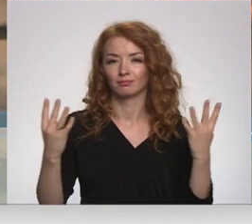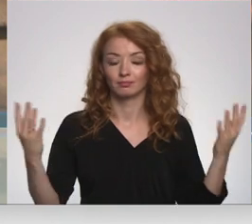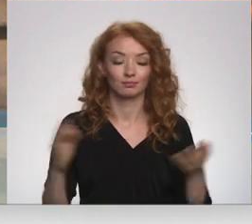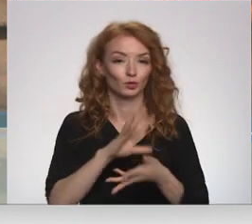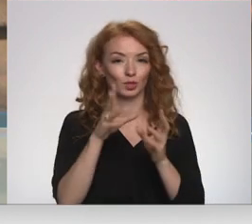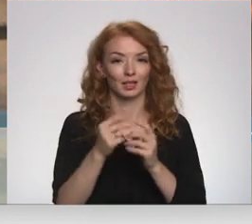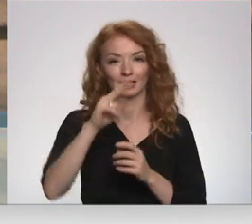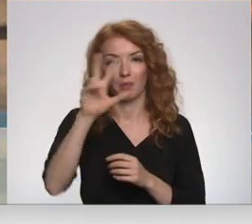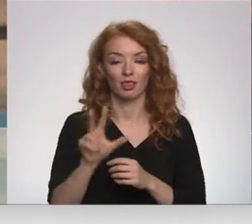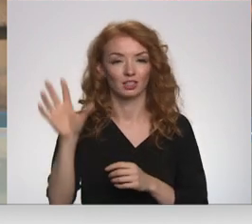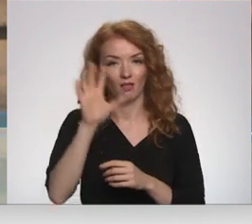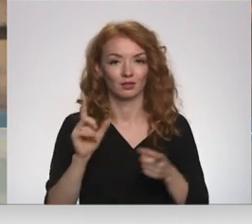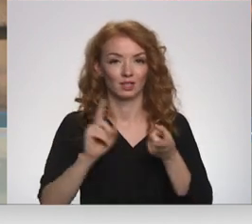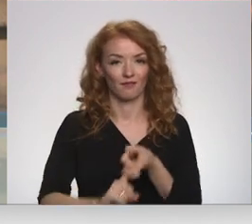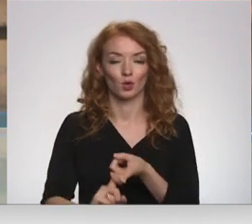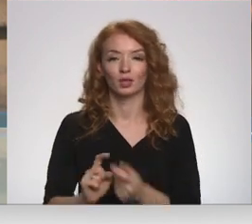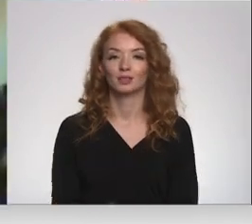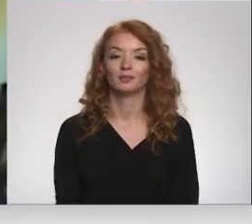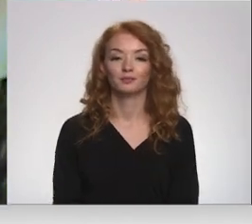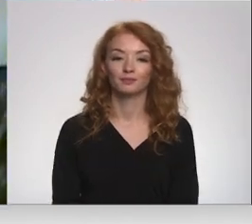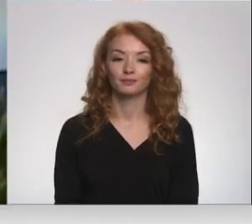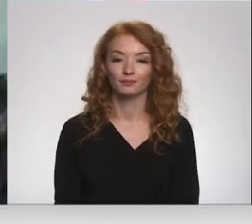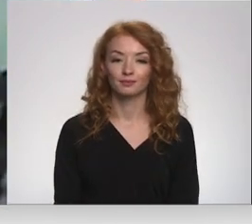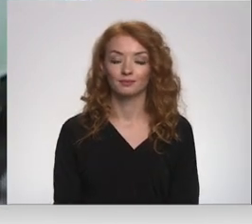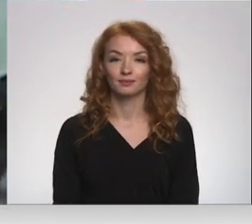trīs Baltijas valstu galvaspilsētas.